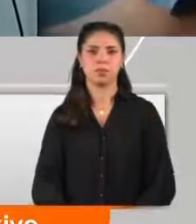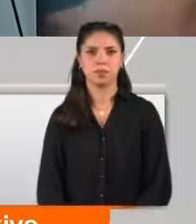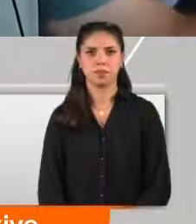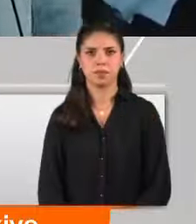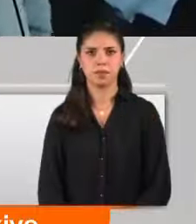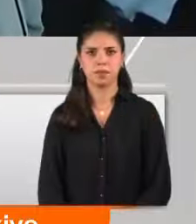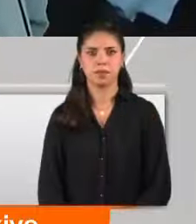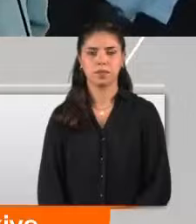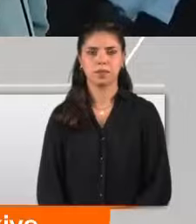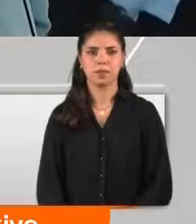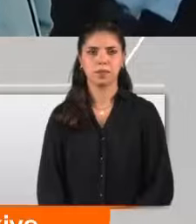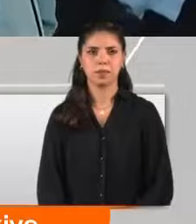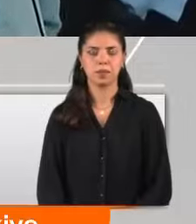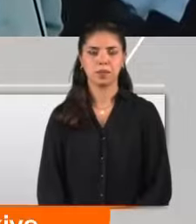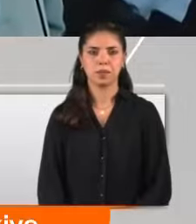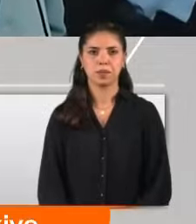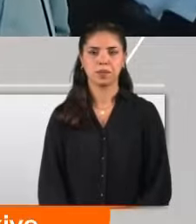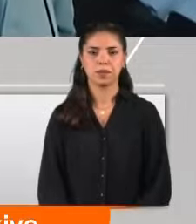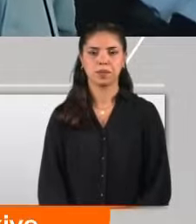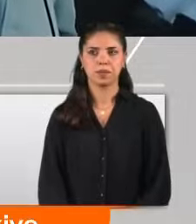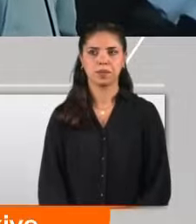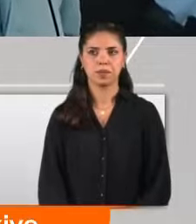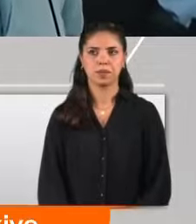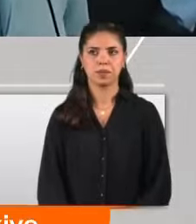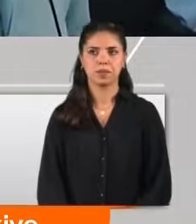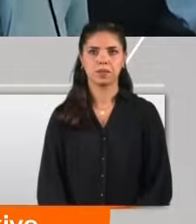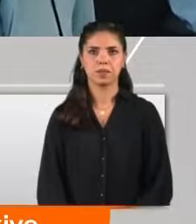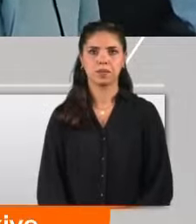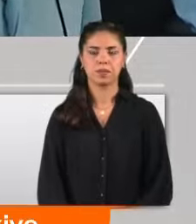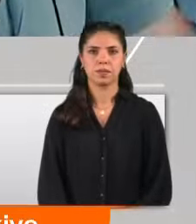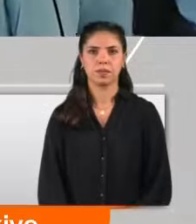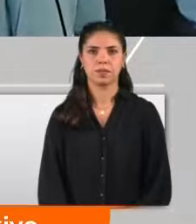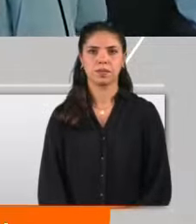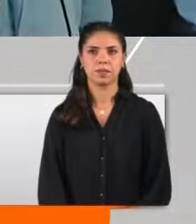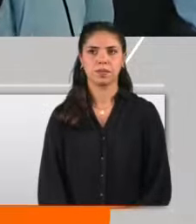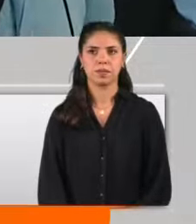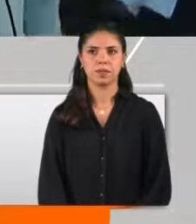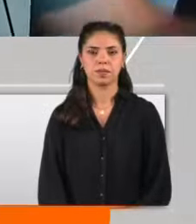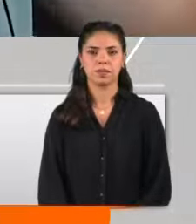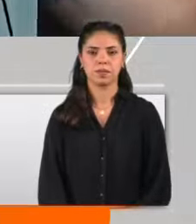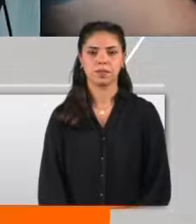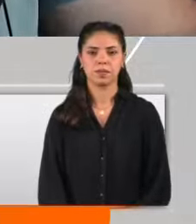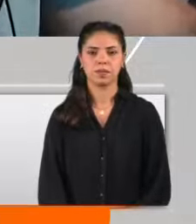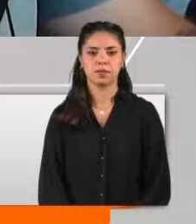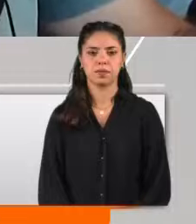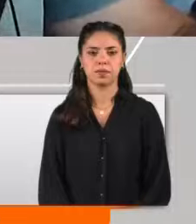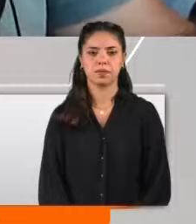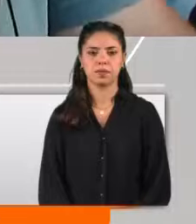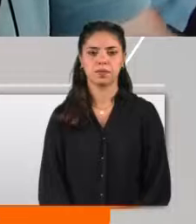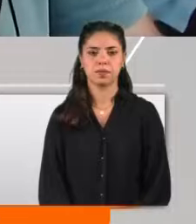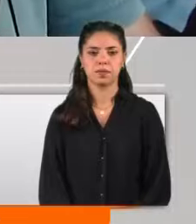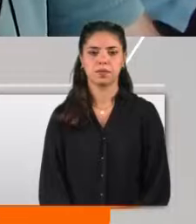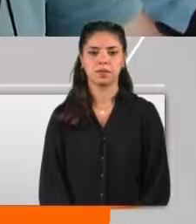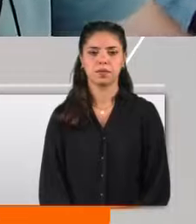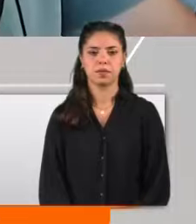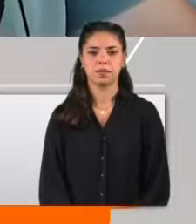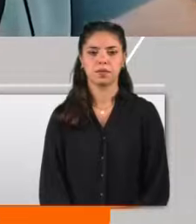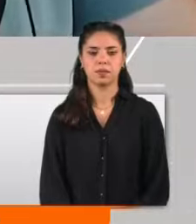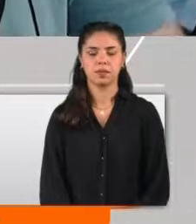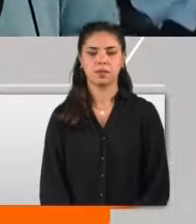veya plastikler mercek görevi görüyor, olduğu yeri yakıyor. Tahta üstüne bıraktığım su